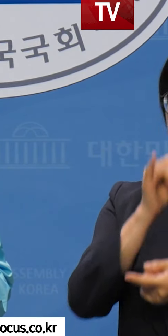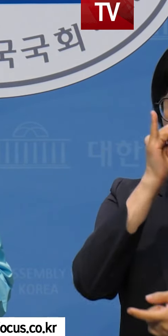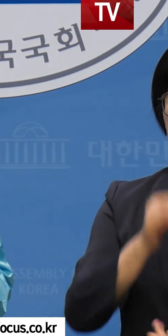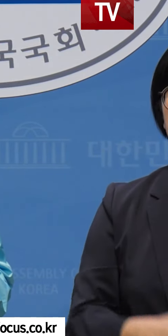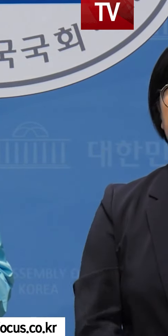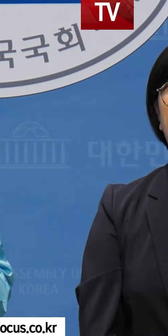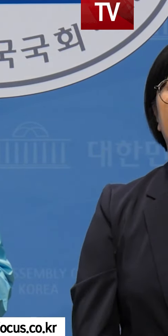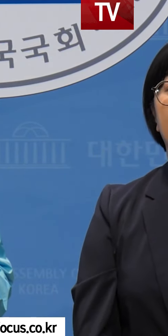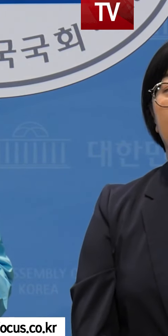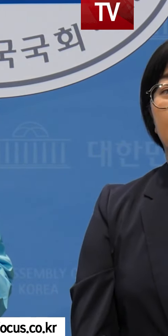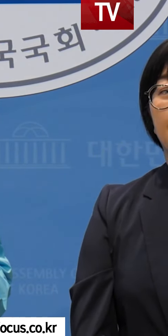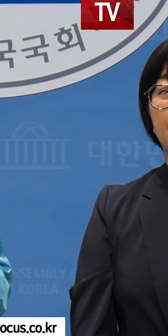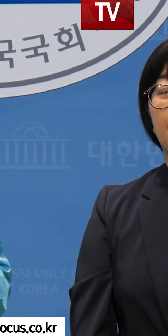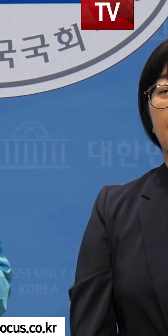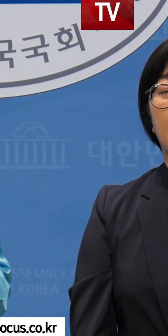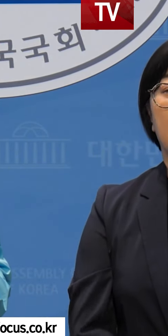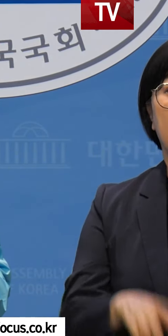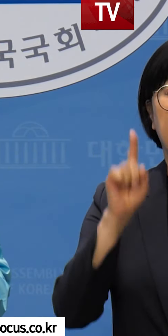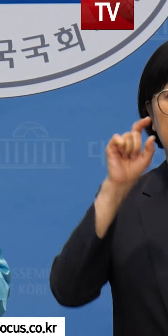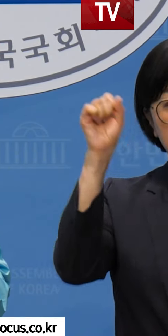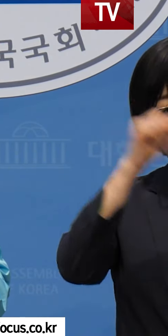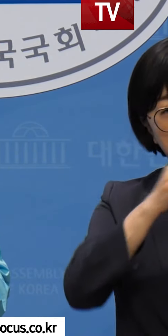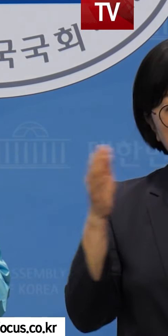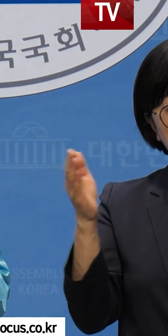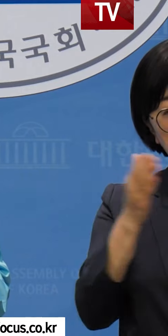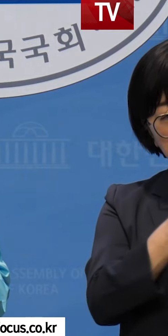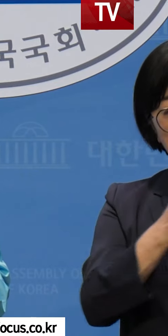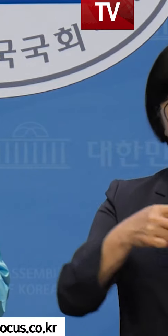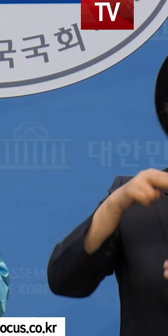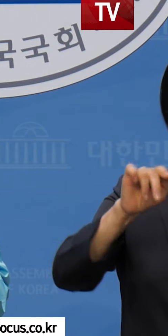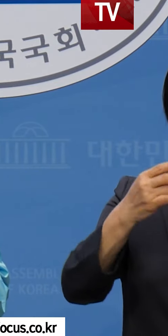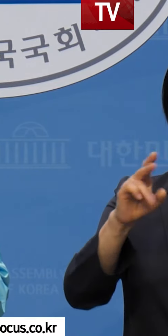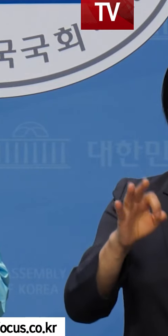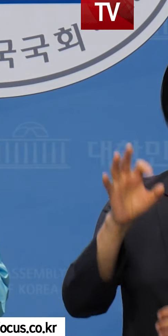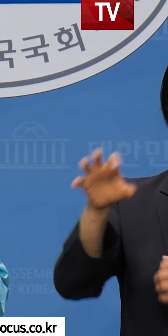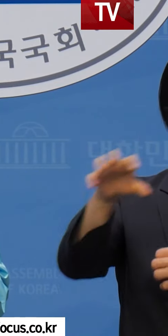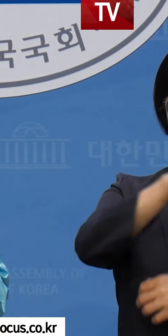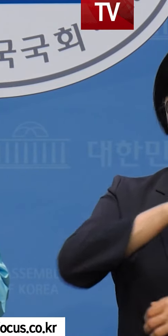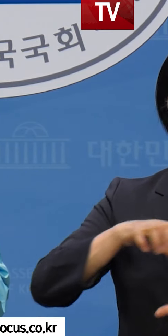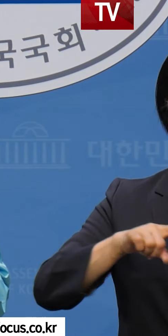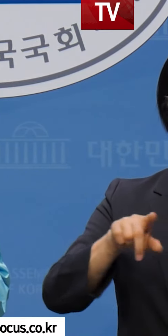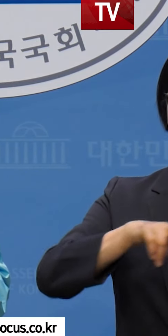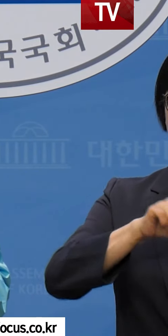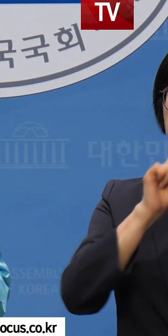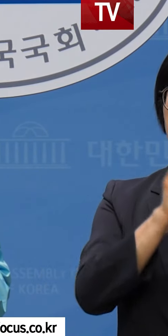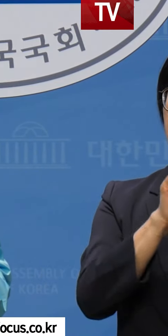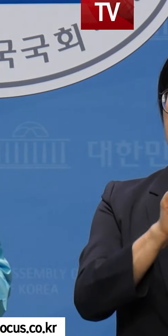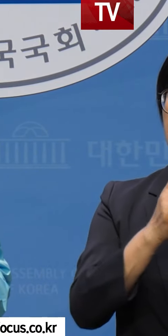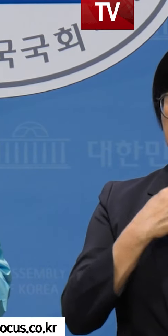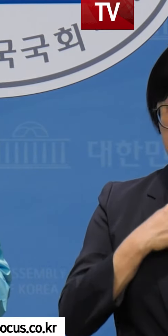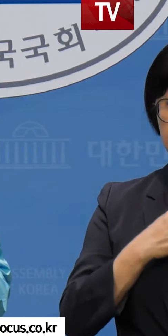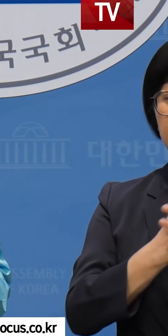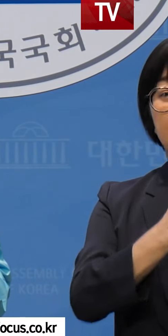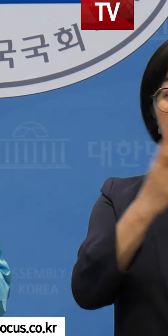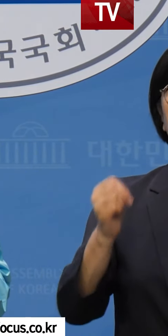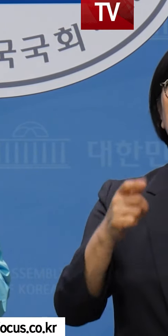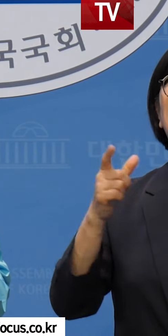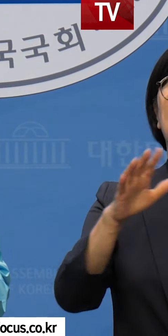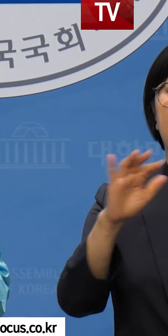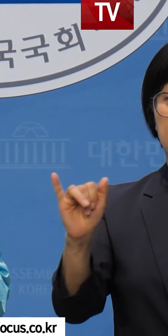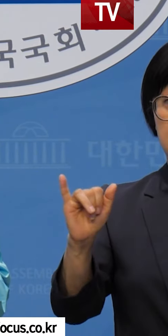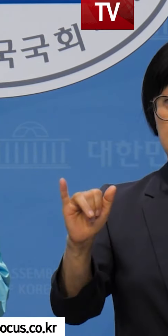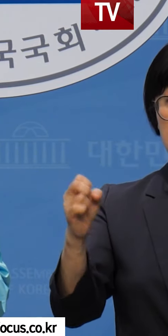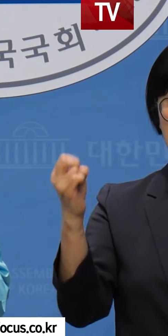뵈었습니다. 매일 새벽부터 신당역과 약수역, 신금호역에서 만나 뵈었던 많은